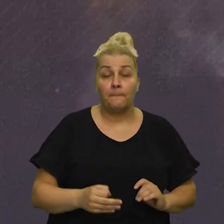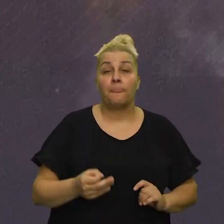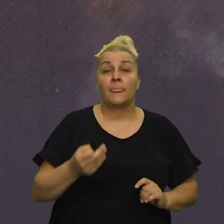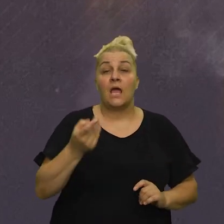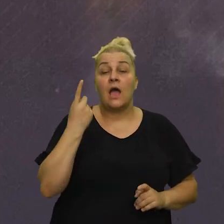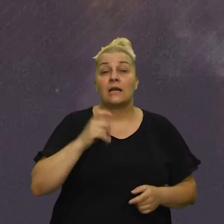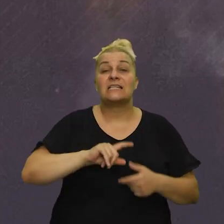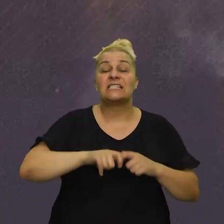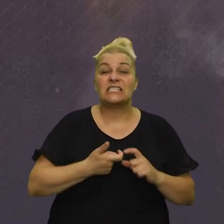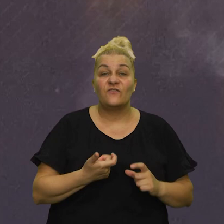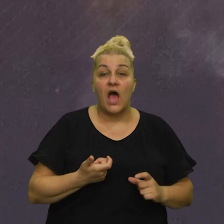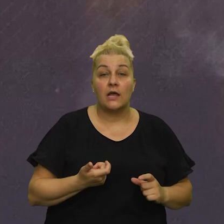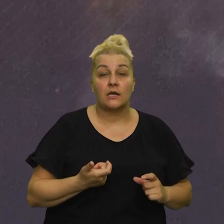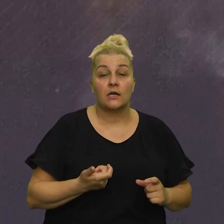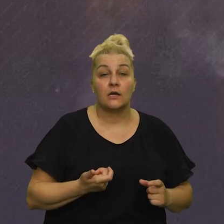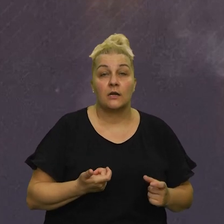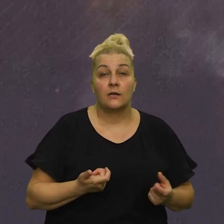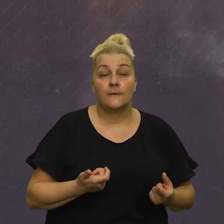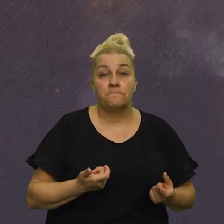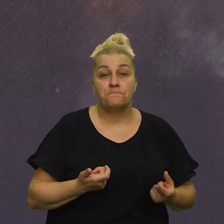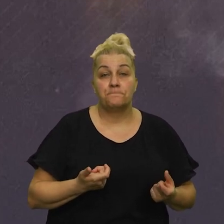Stvar je na